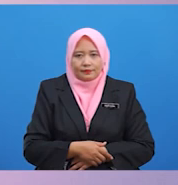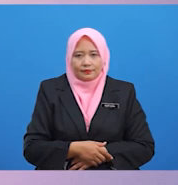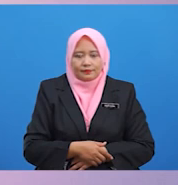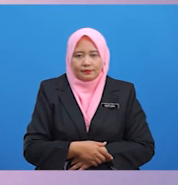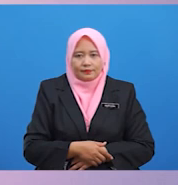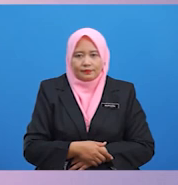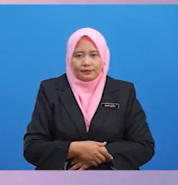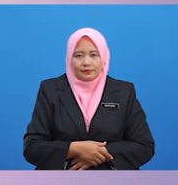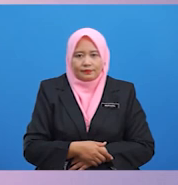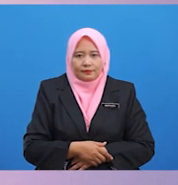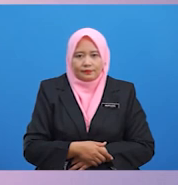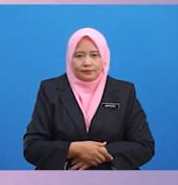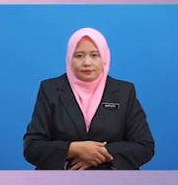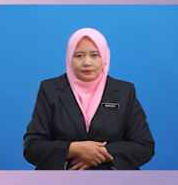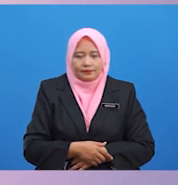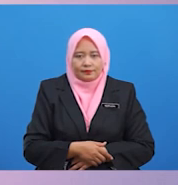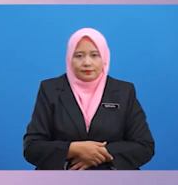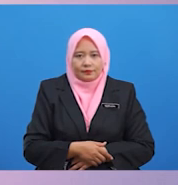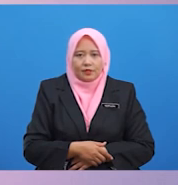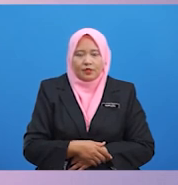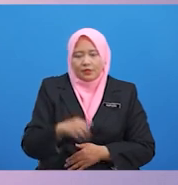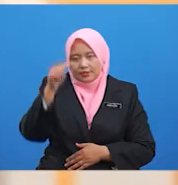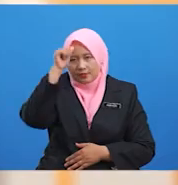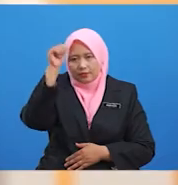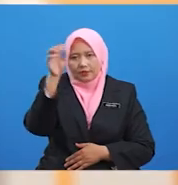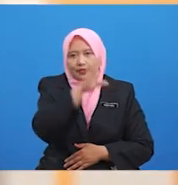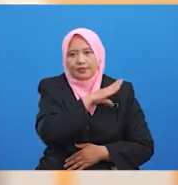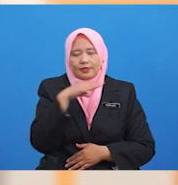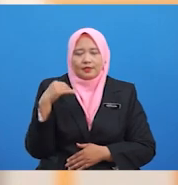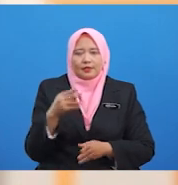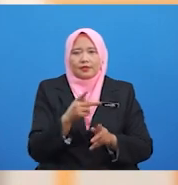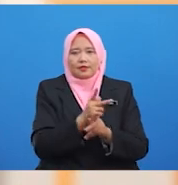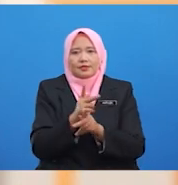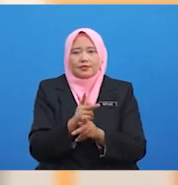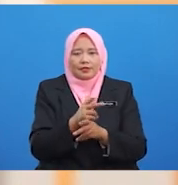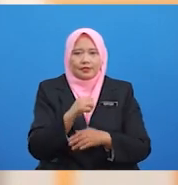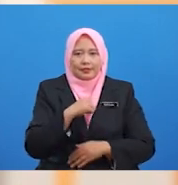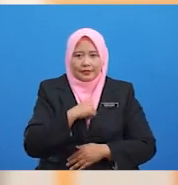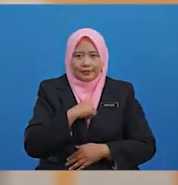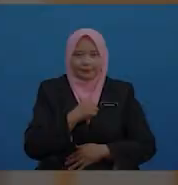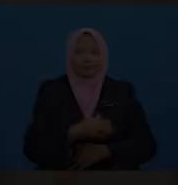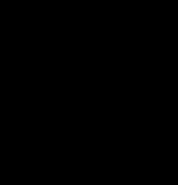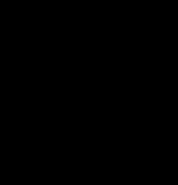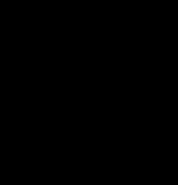kita, di lain hari berjumpa lagi. Assalamualaikum dan jaga diri.